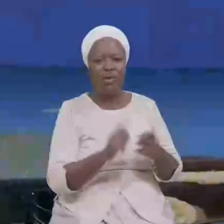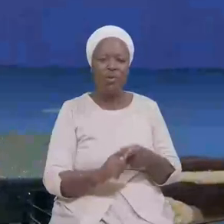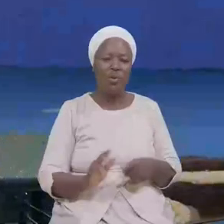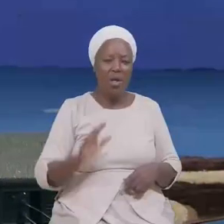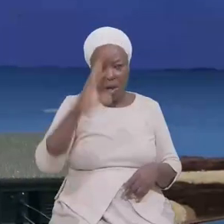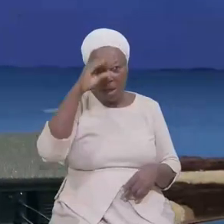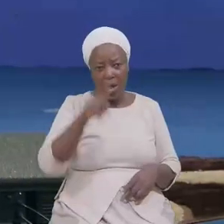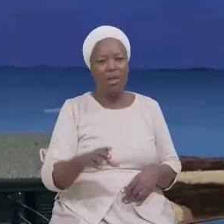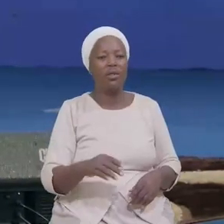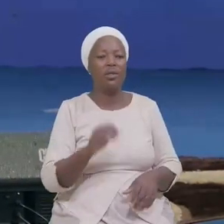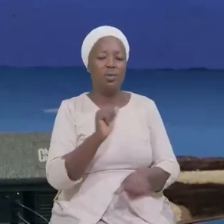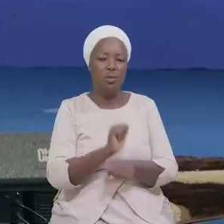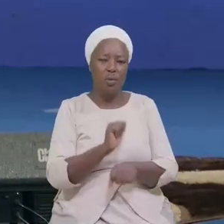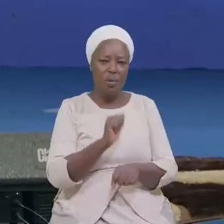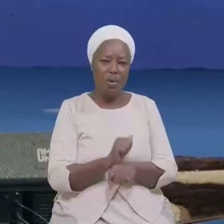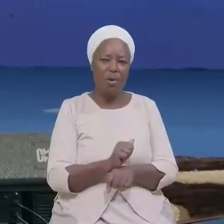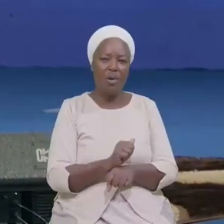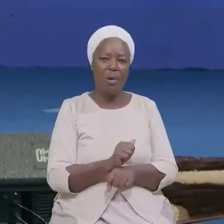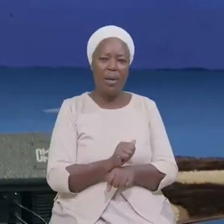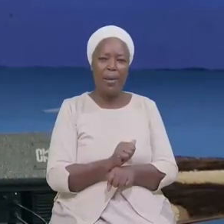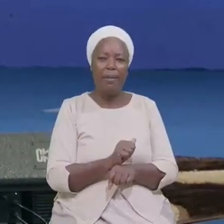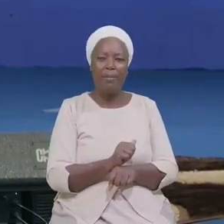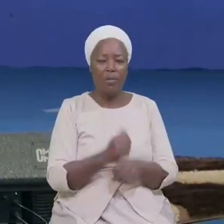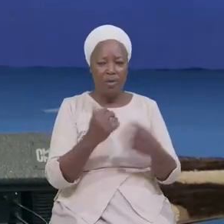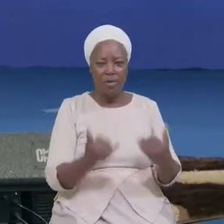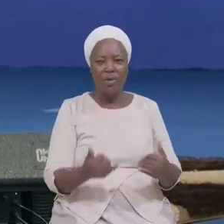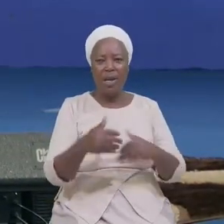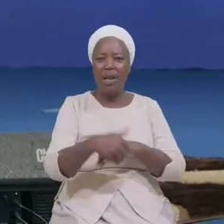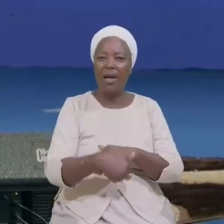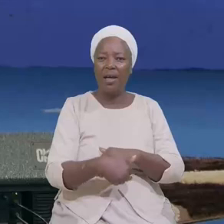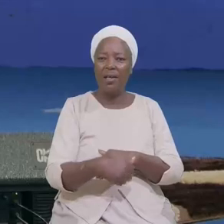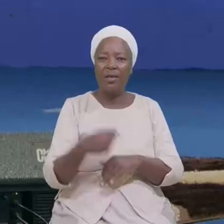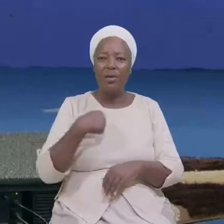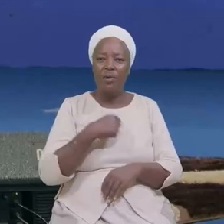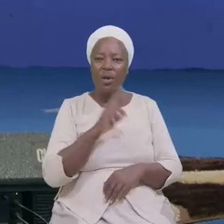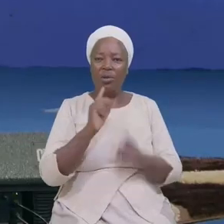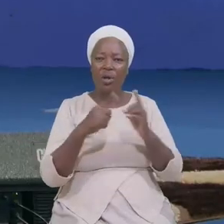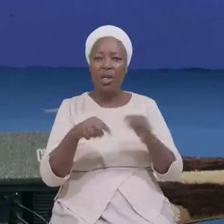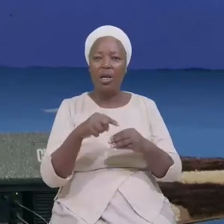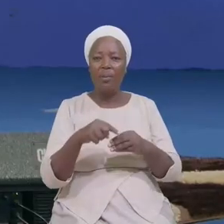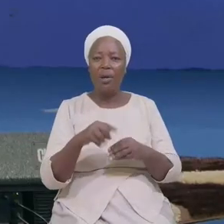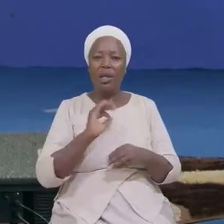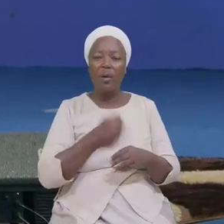Car tu rends à chacun selon ses œuvres. Ce soir, nous parlons